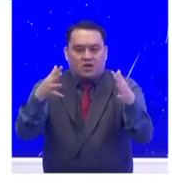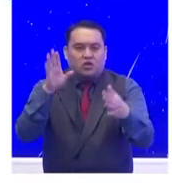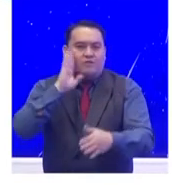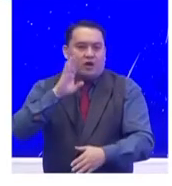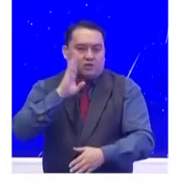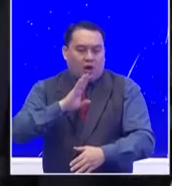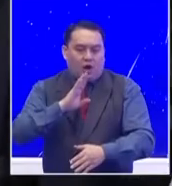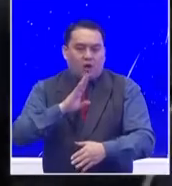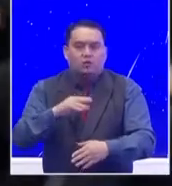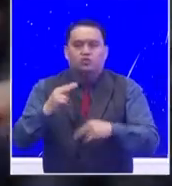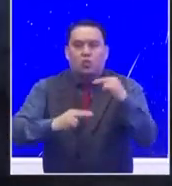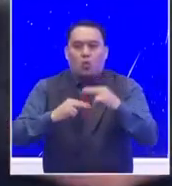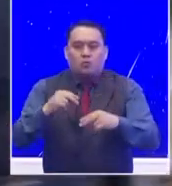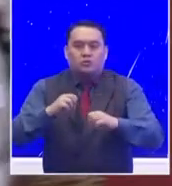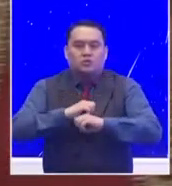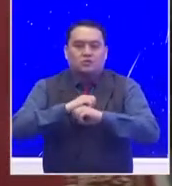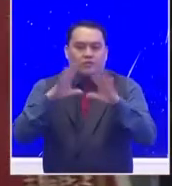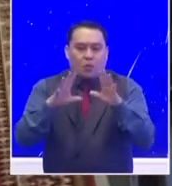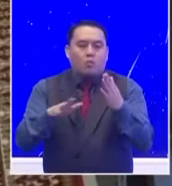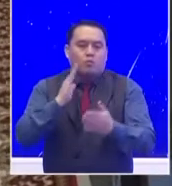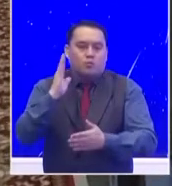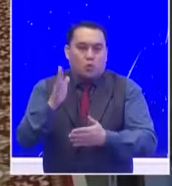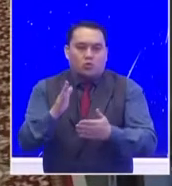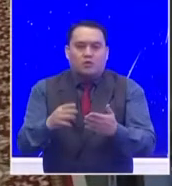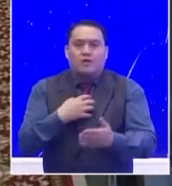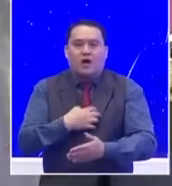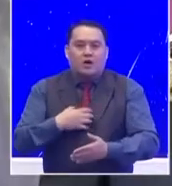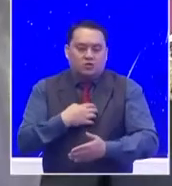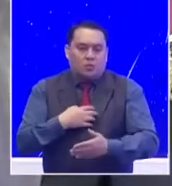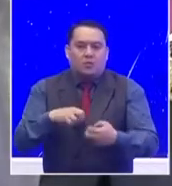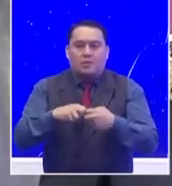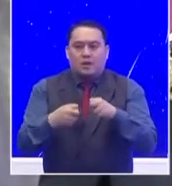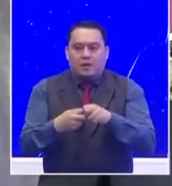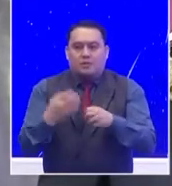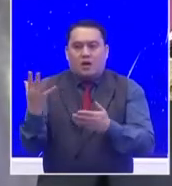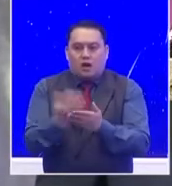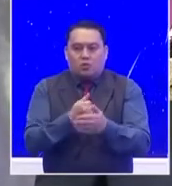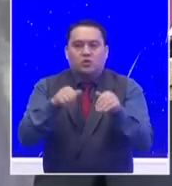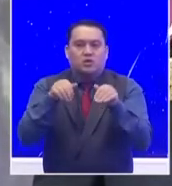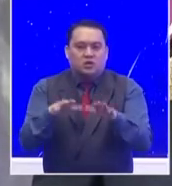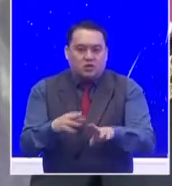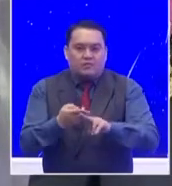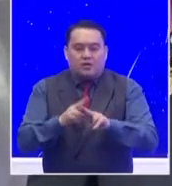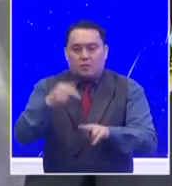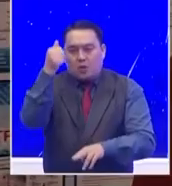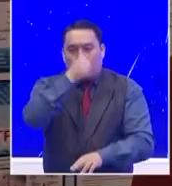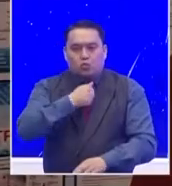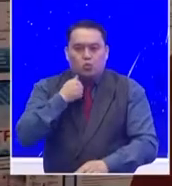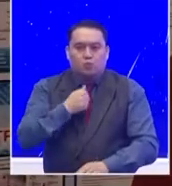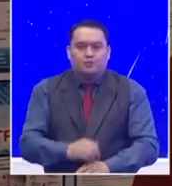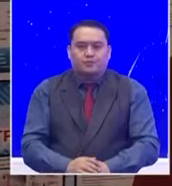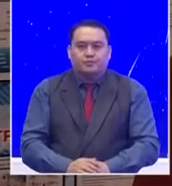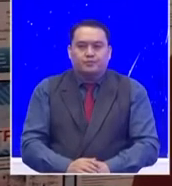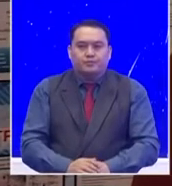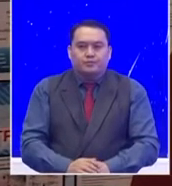возведут школы и детские сады. Одним словом, ряд волнующих граждан проблем найдут свое решение в текущем году.